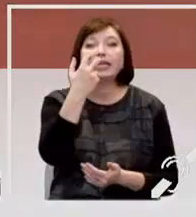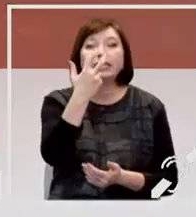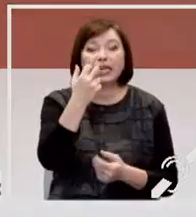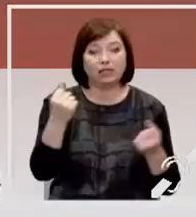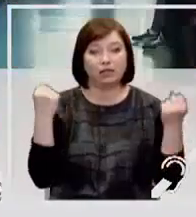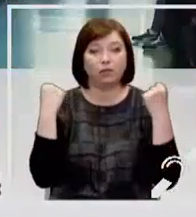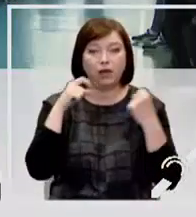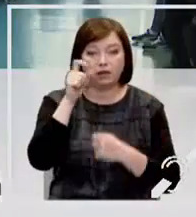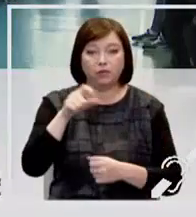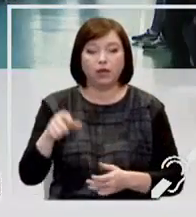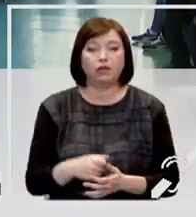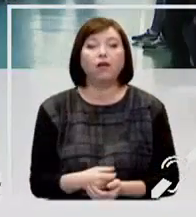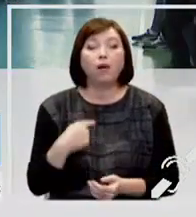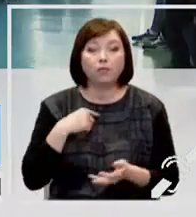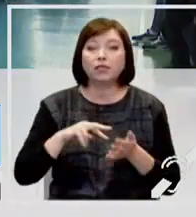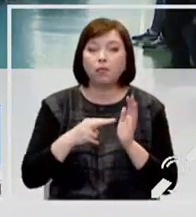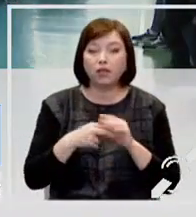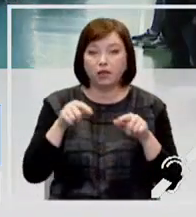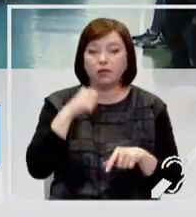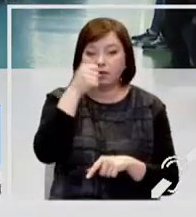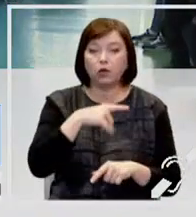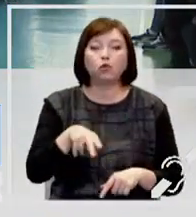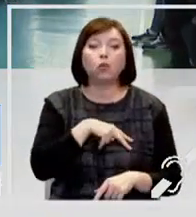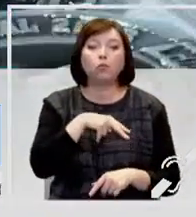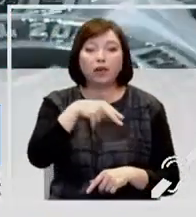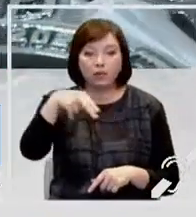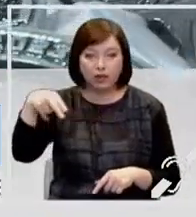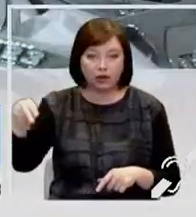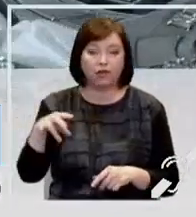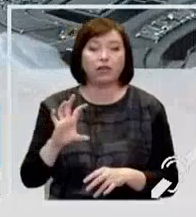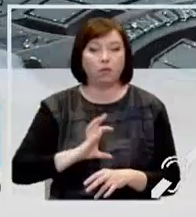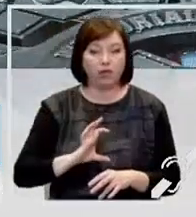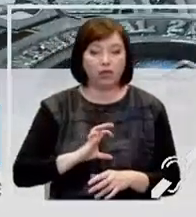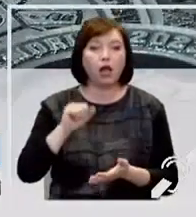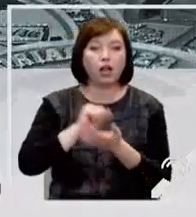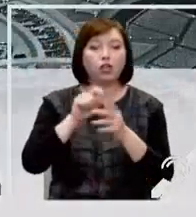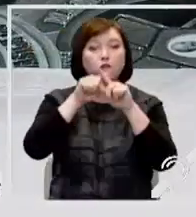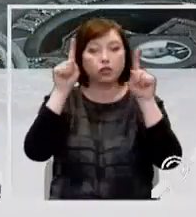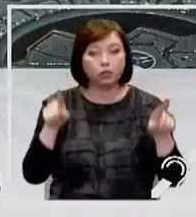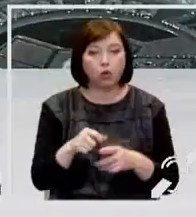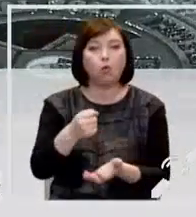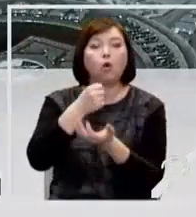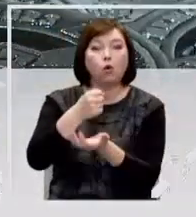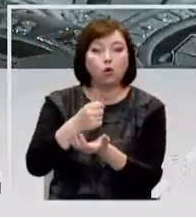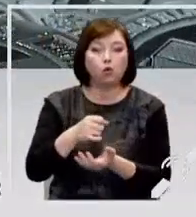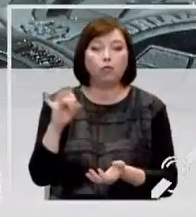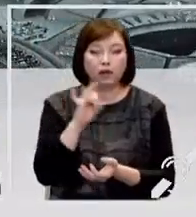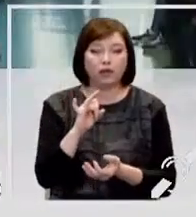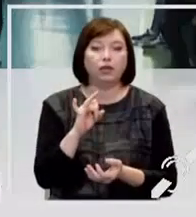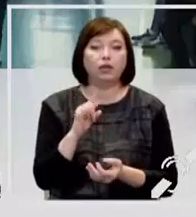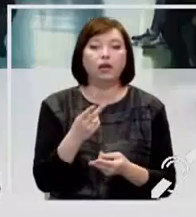de sportivi. Ne-am propus anul acesta să îi premiem cu medalie, diplomă, cupă și un